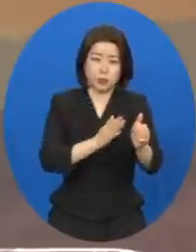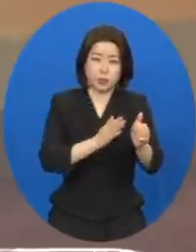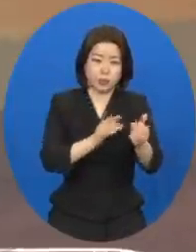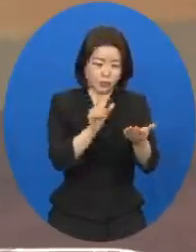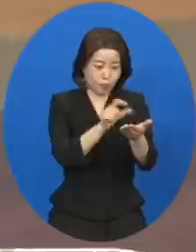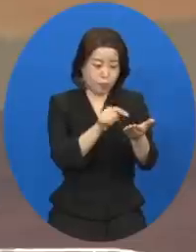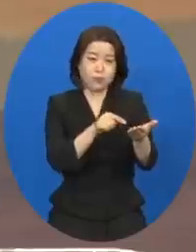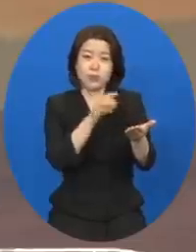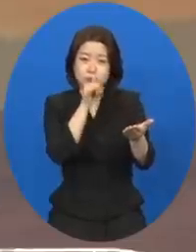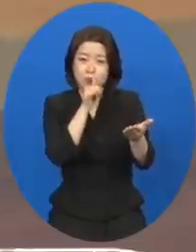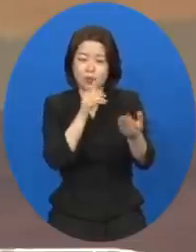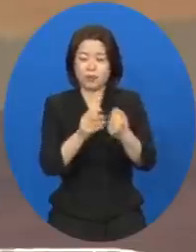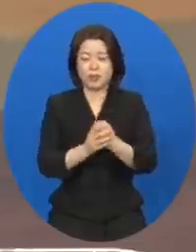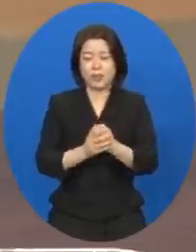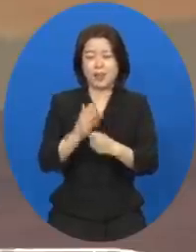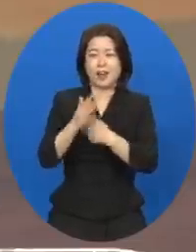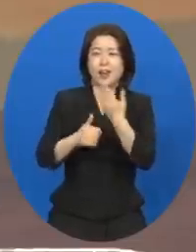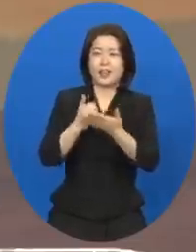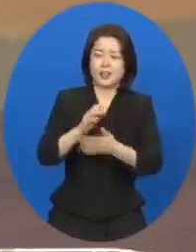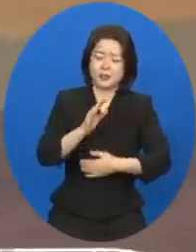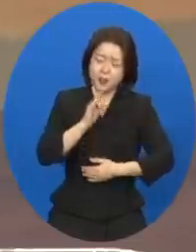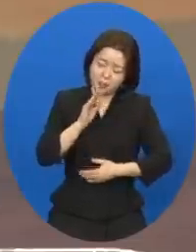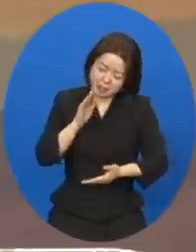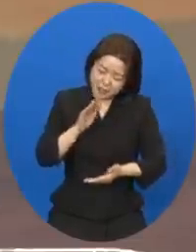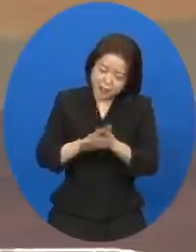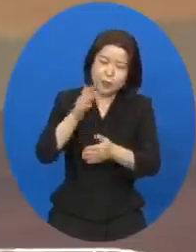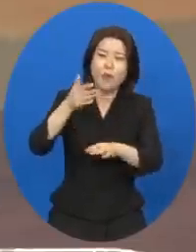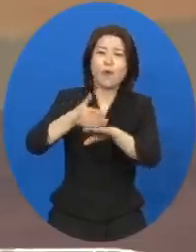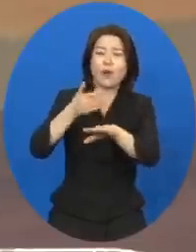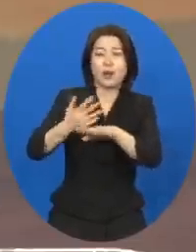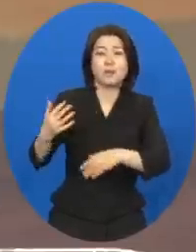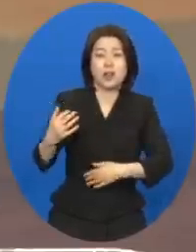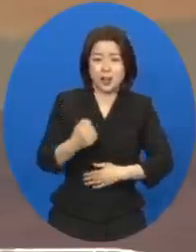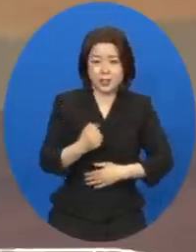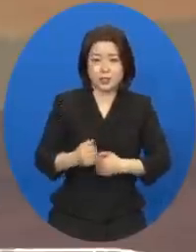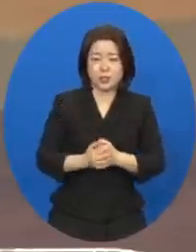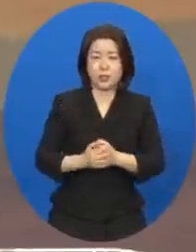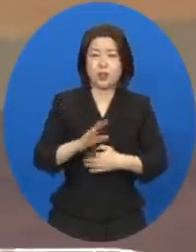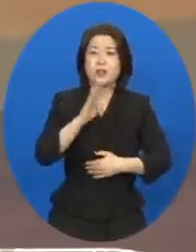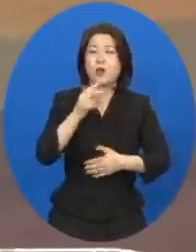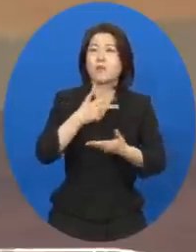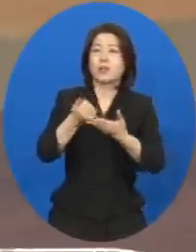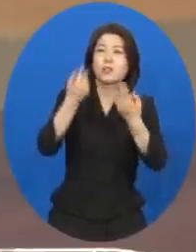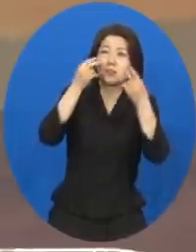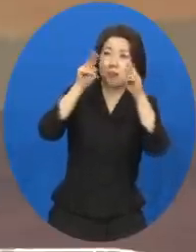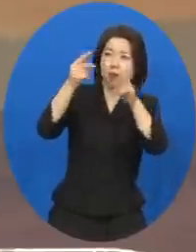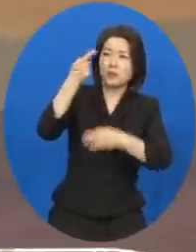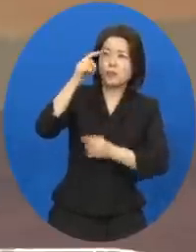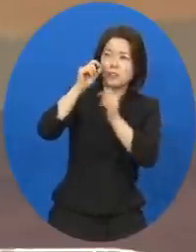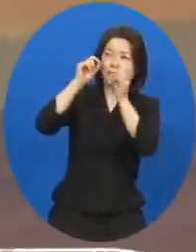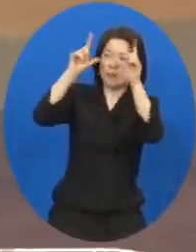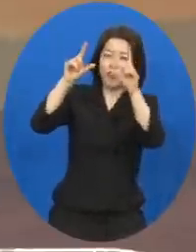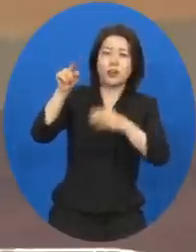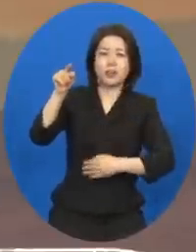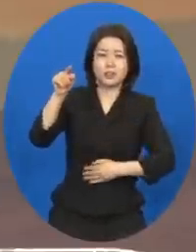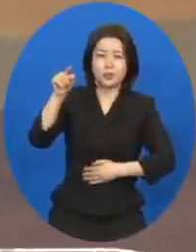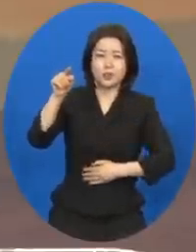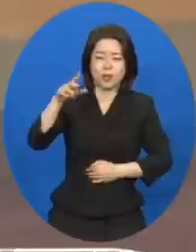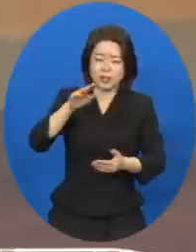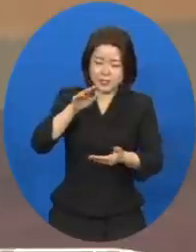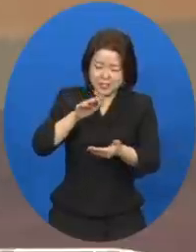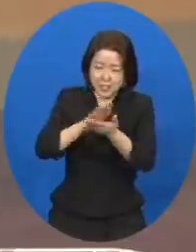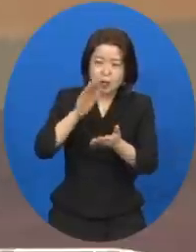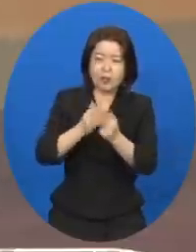하나님께 정말 뜨거운 감사로 정말 주님을 바라보는 눈이 열려 그렇게